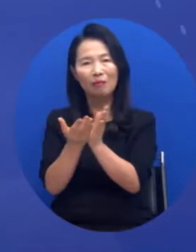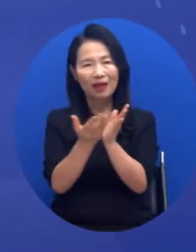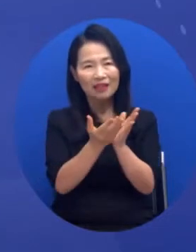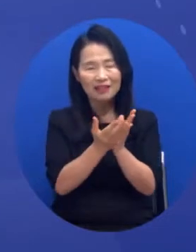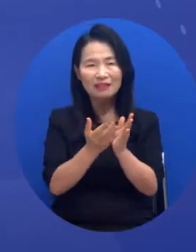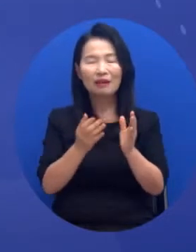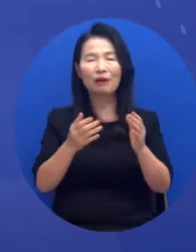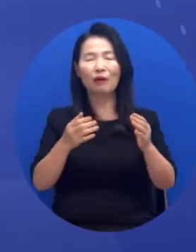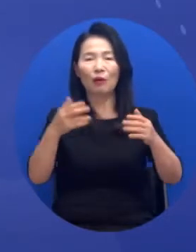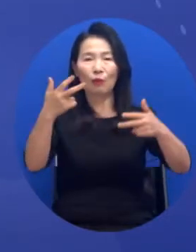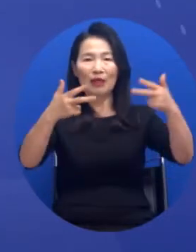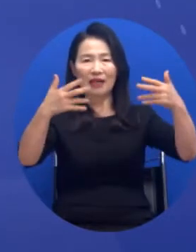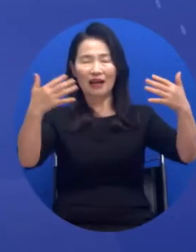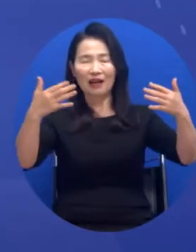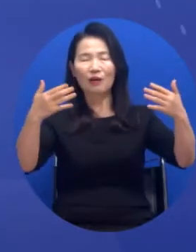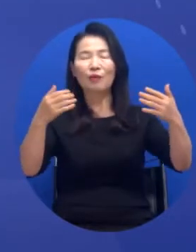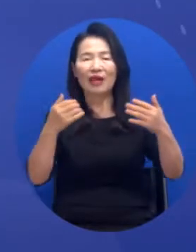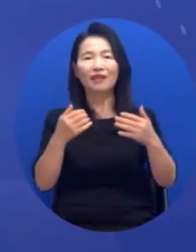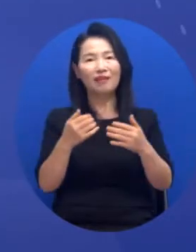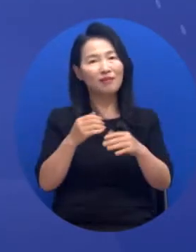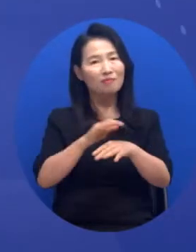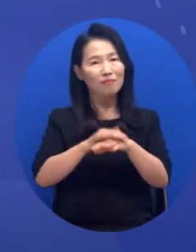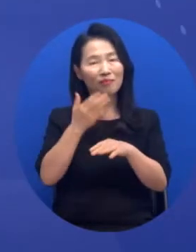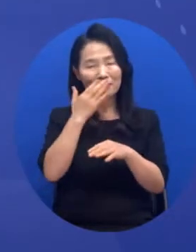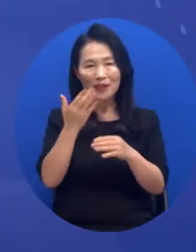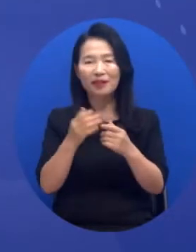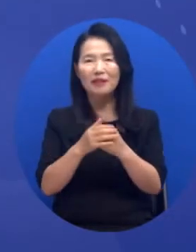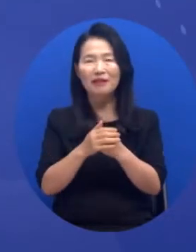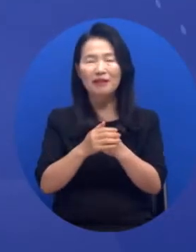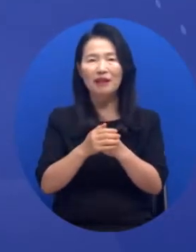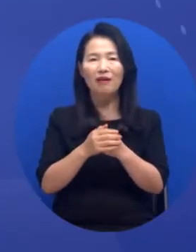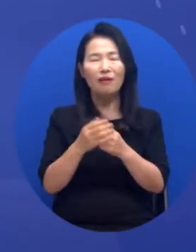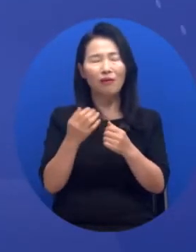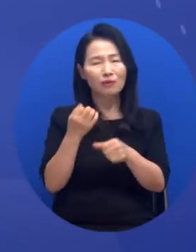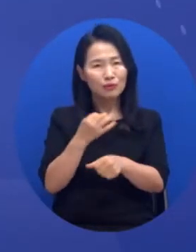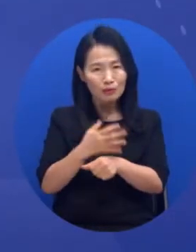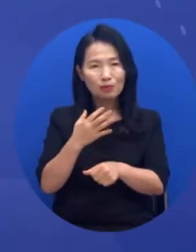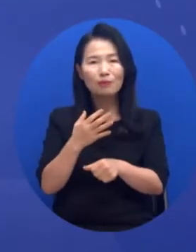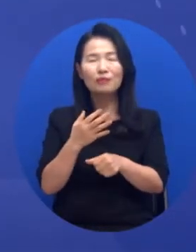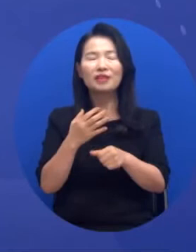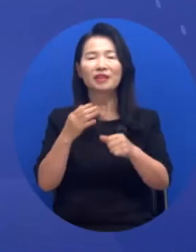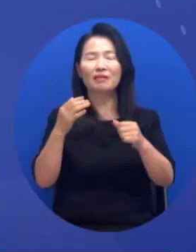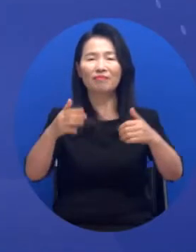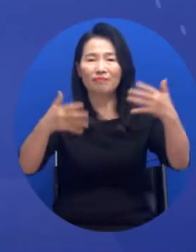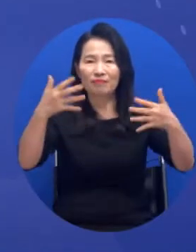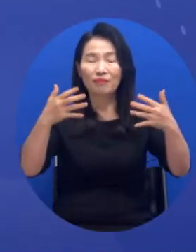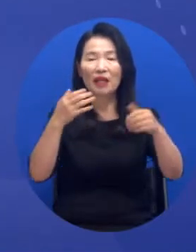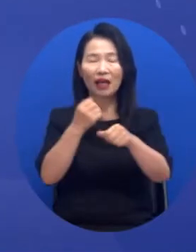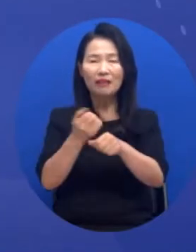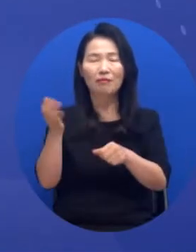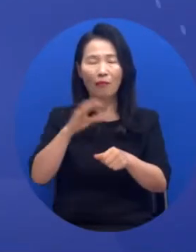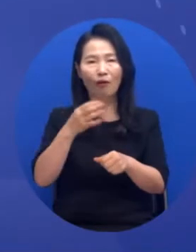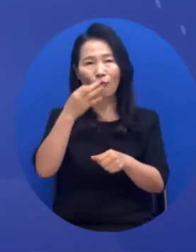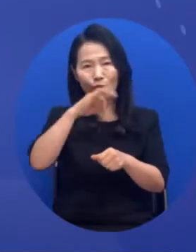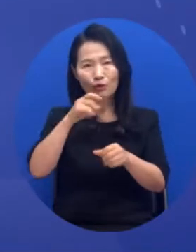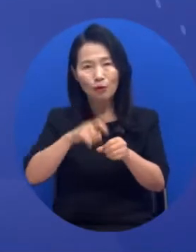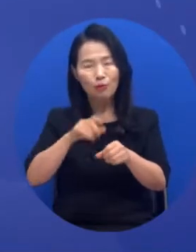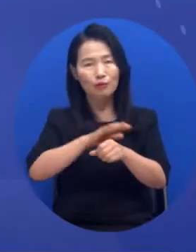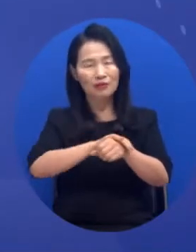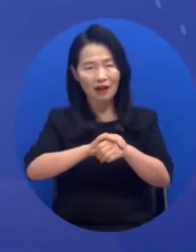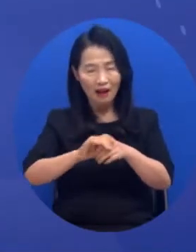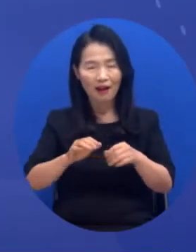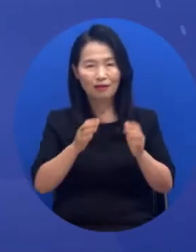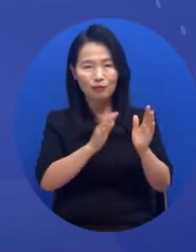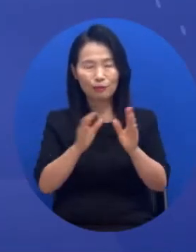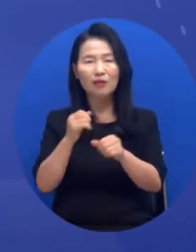가능성을 보여줬다는 평 깝니다 불가피하고 급작스럽게 맞이한 변화 에게 했지만 이 효율적으로 대처하면서 방역 수 측도